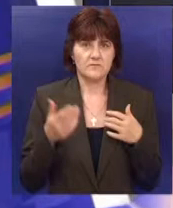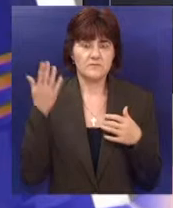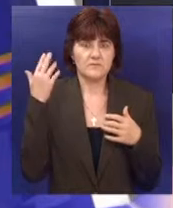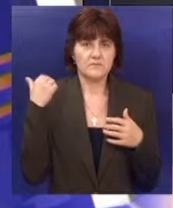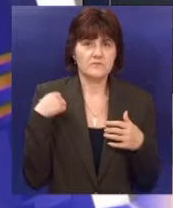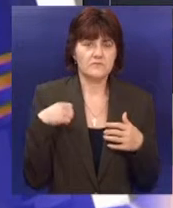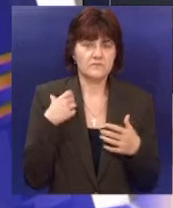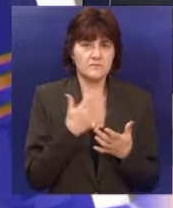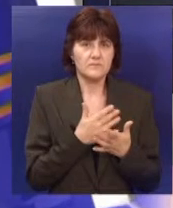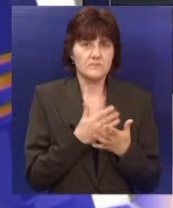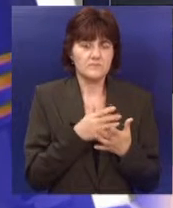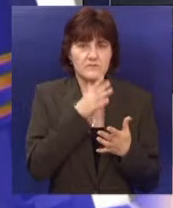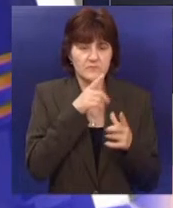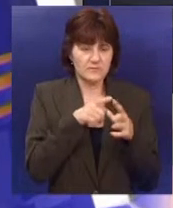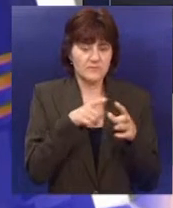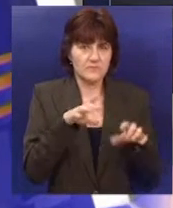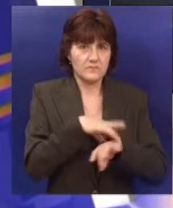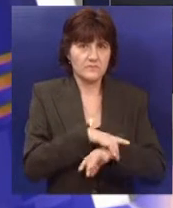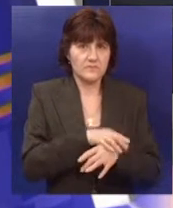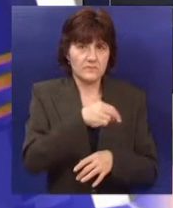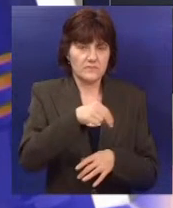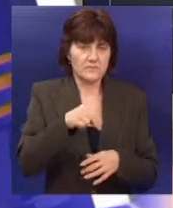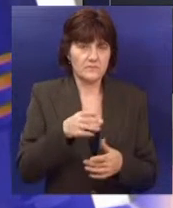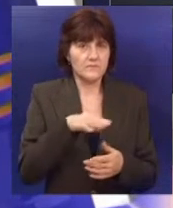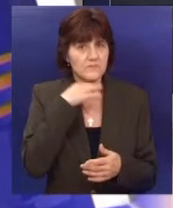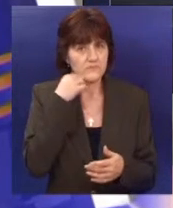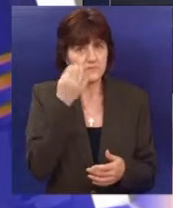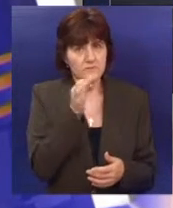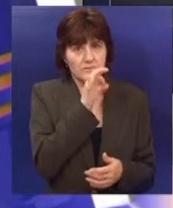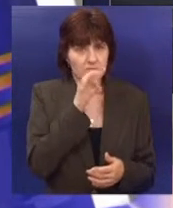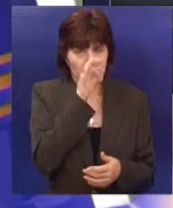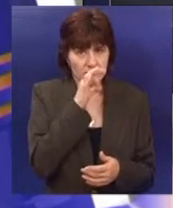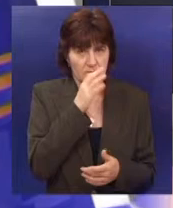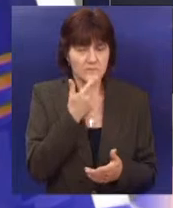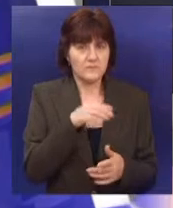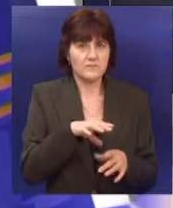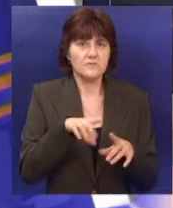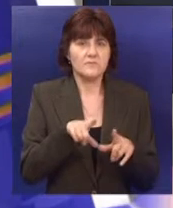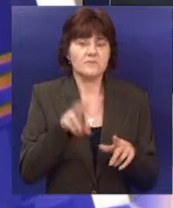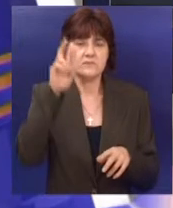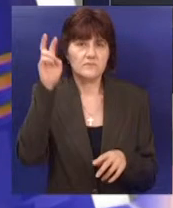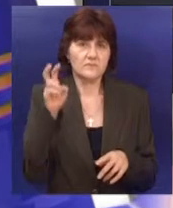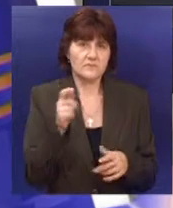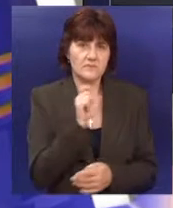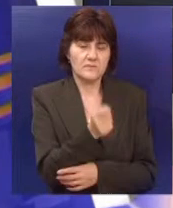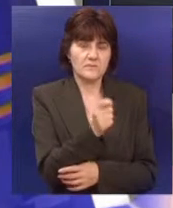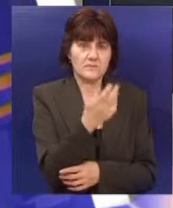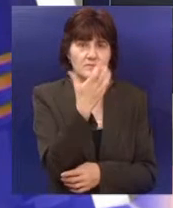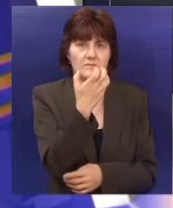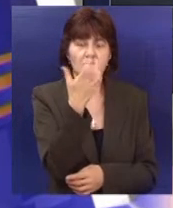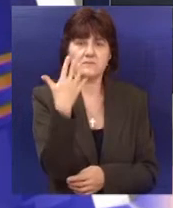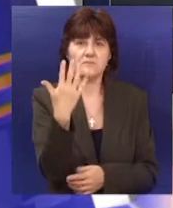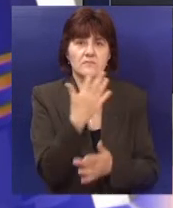Subotičani su u protekloj godini podigli na recept više od 1 000 000 kutija lekova, a Republički fond za zdravstveno osiguranje je za to platio